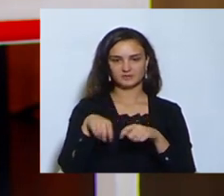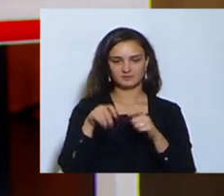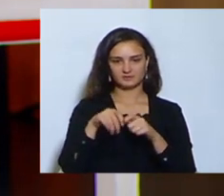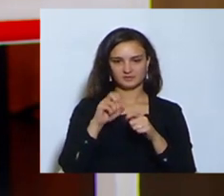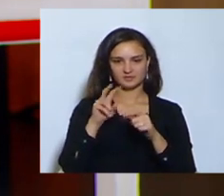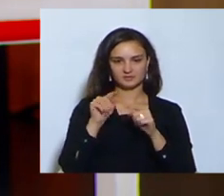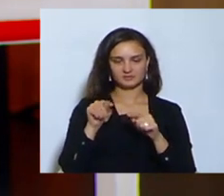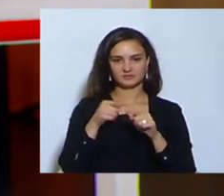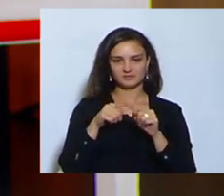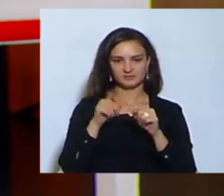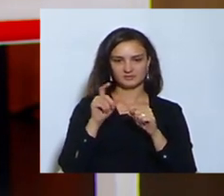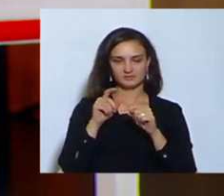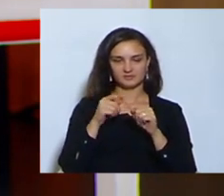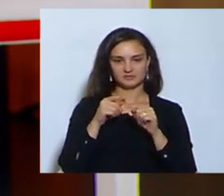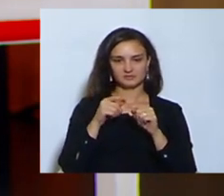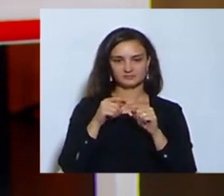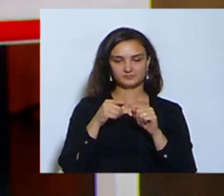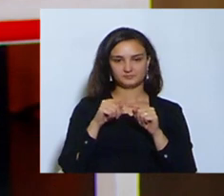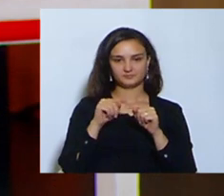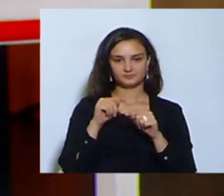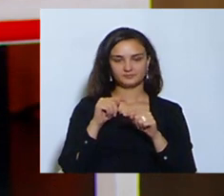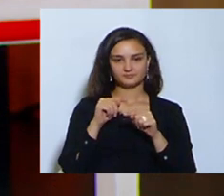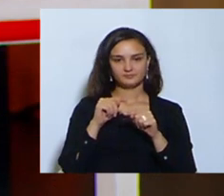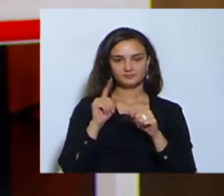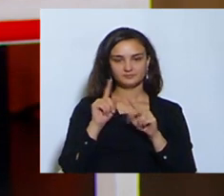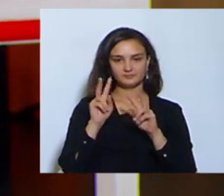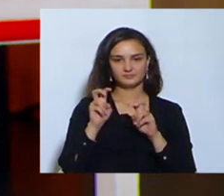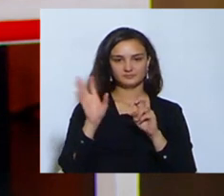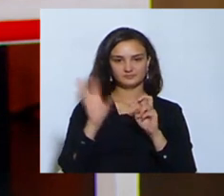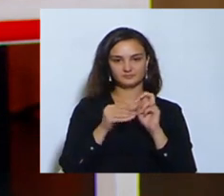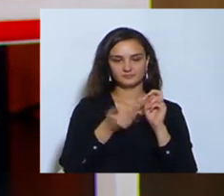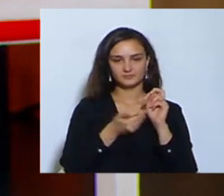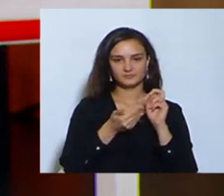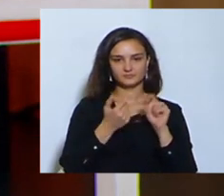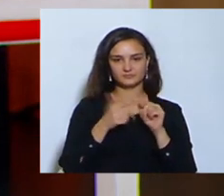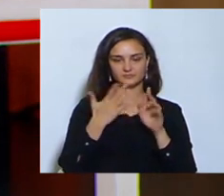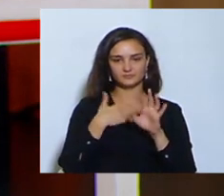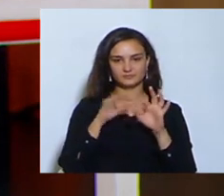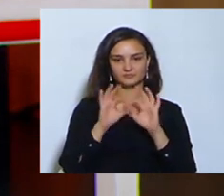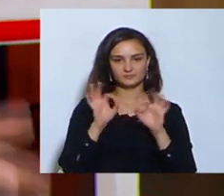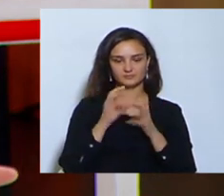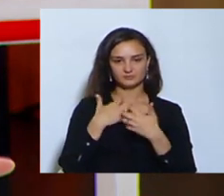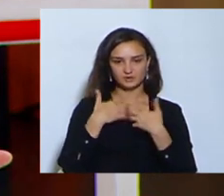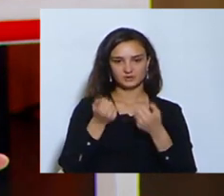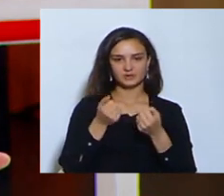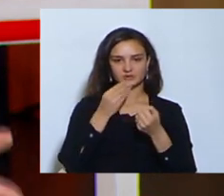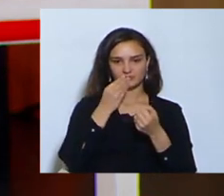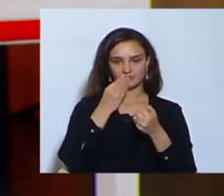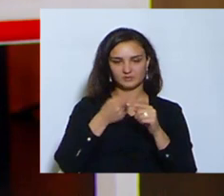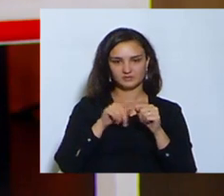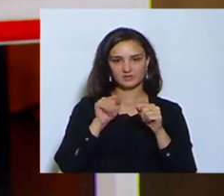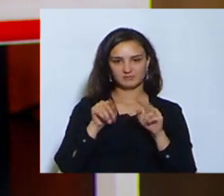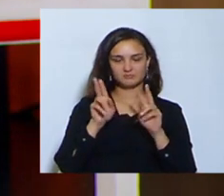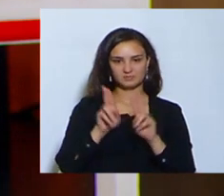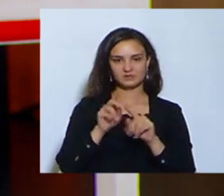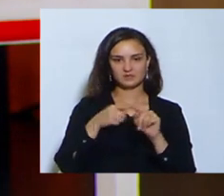და არც უბიძგებს ადამიანს კვებითი ქცევისაკენ რას ნიშნავს მთელი ცხოვრება თუ ჩვენ ლაპარაკობთ ჯანსაღ კვებაზე ამ